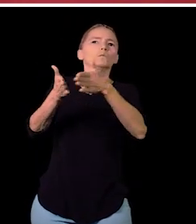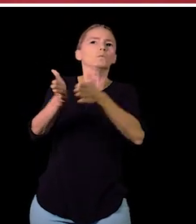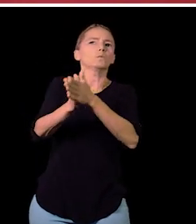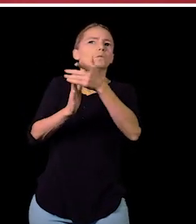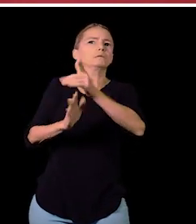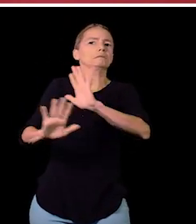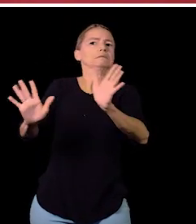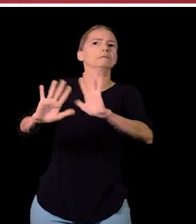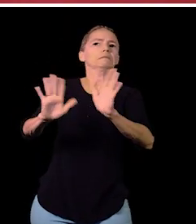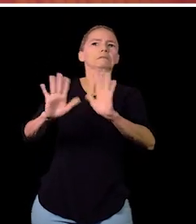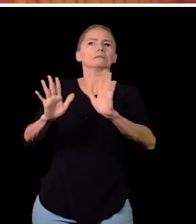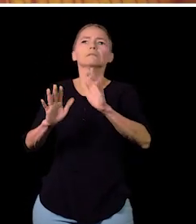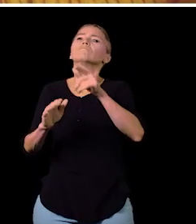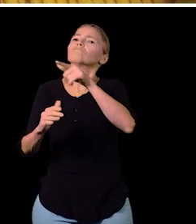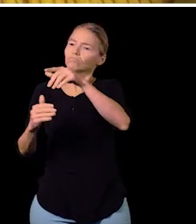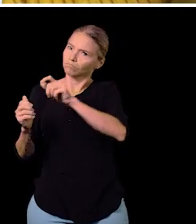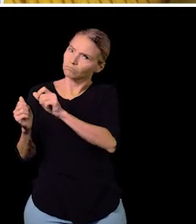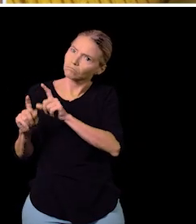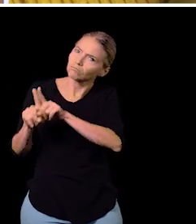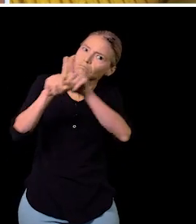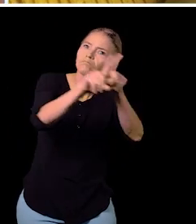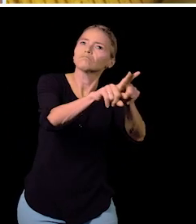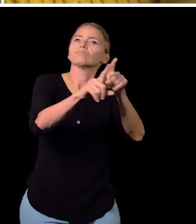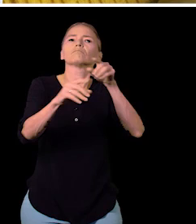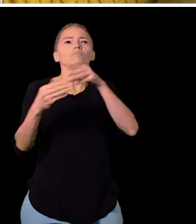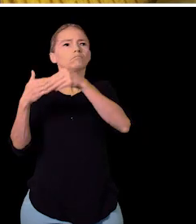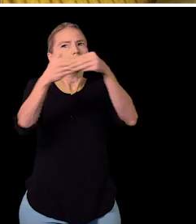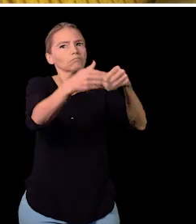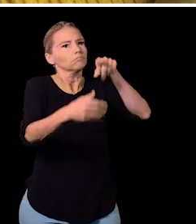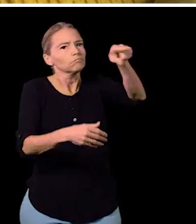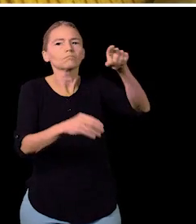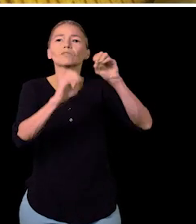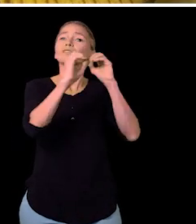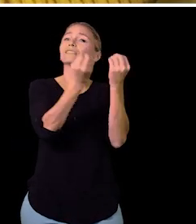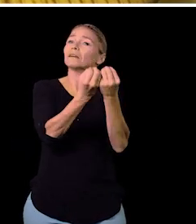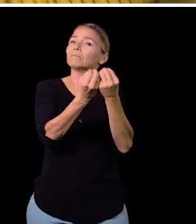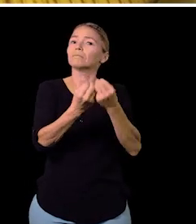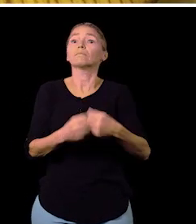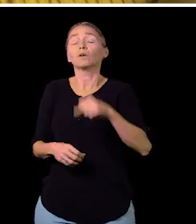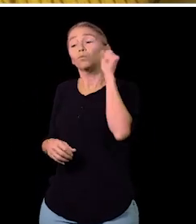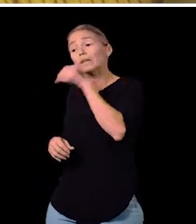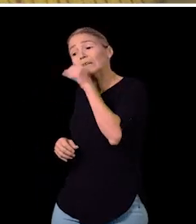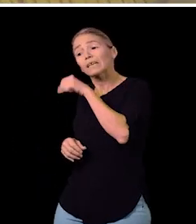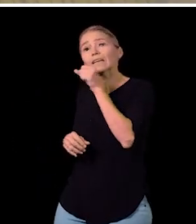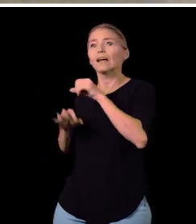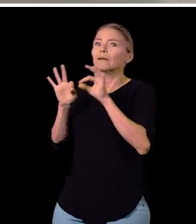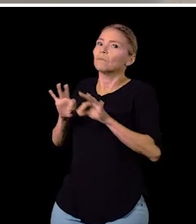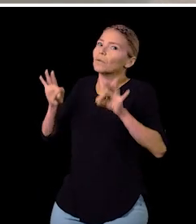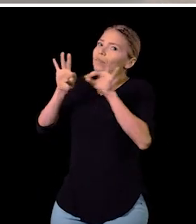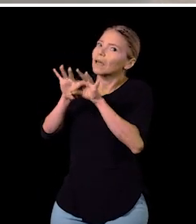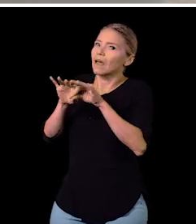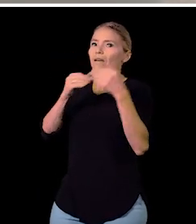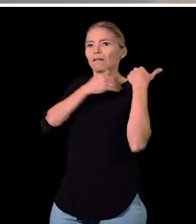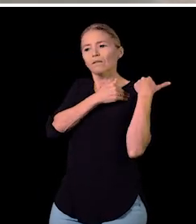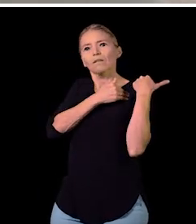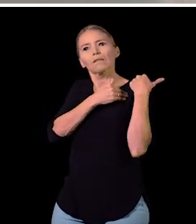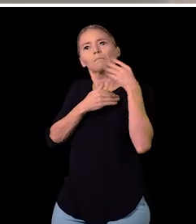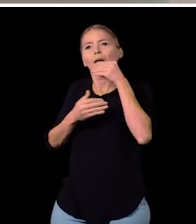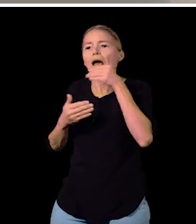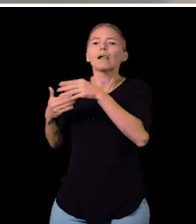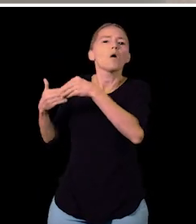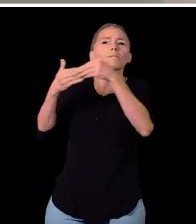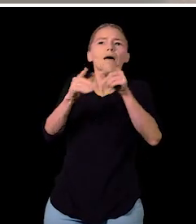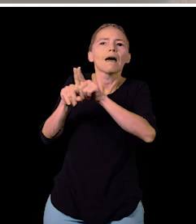pour les faire respecter. Ah oui, eux aussi ont un rôle super important dans le fond à ce niveau-là. On parle d'accompagnement,